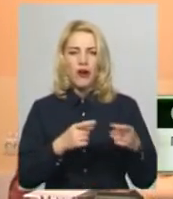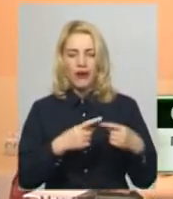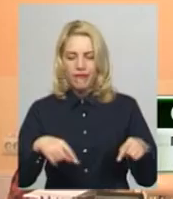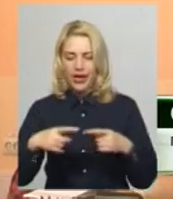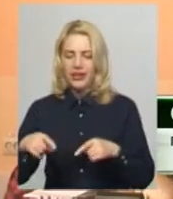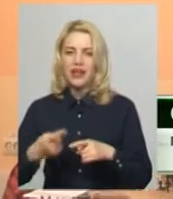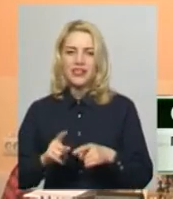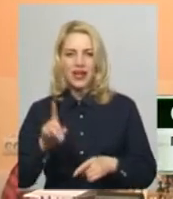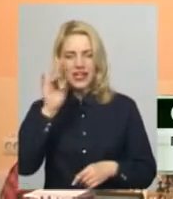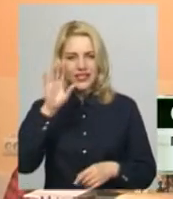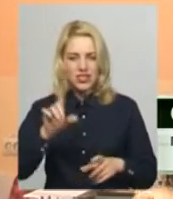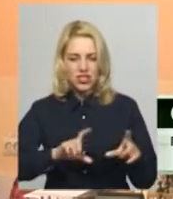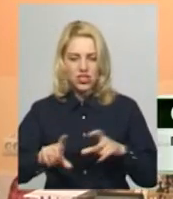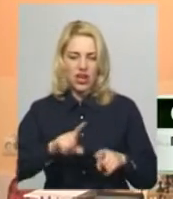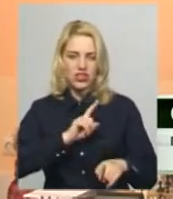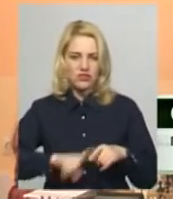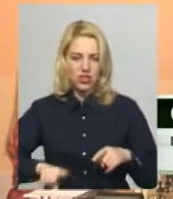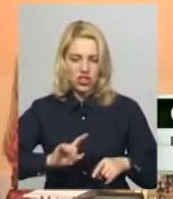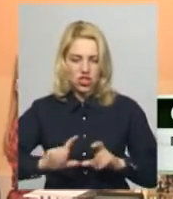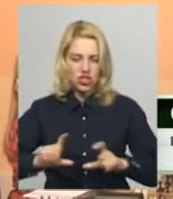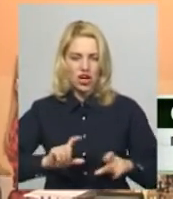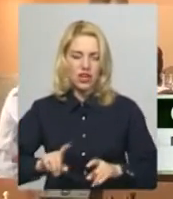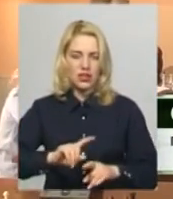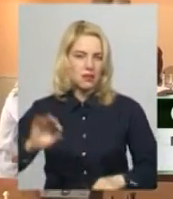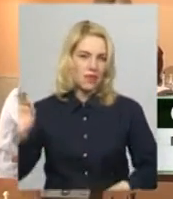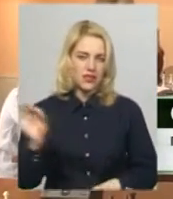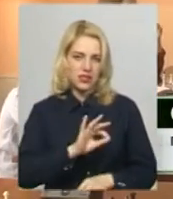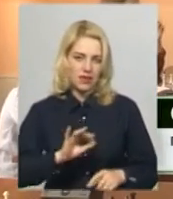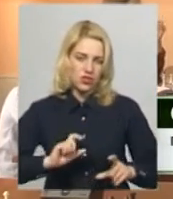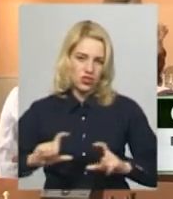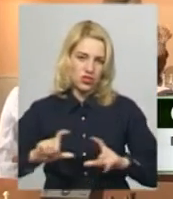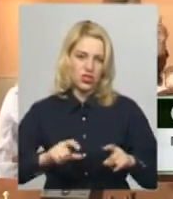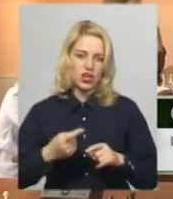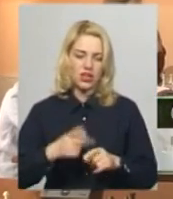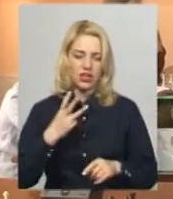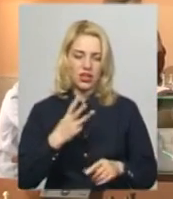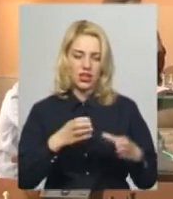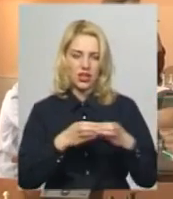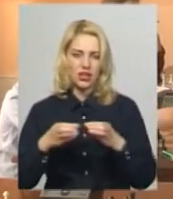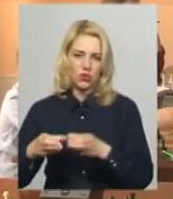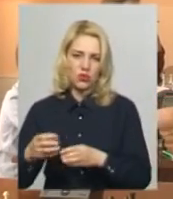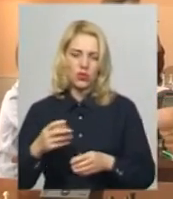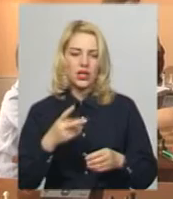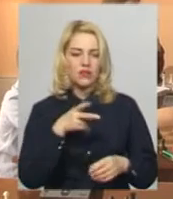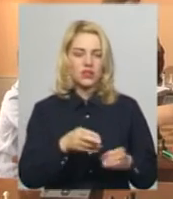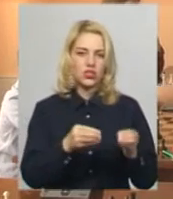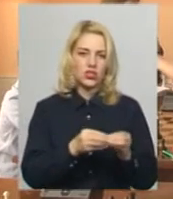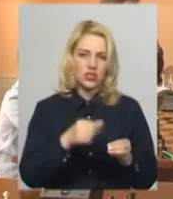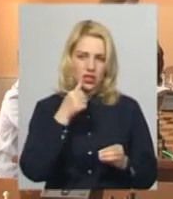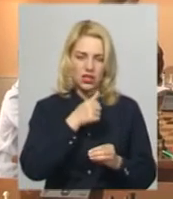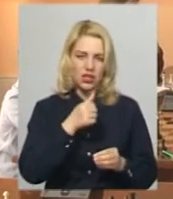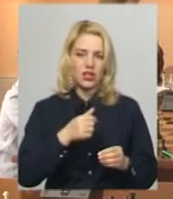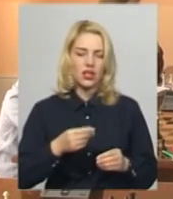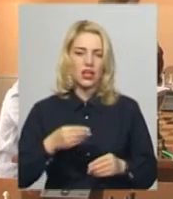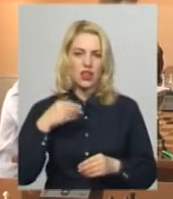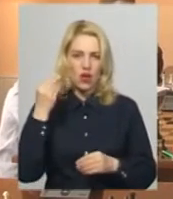це класичні шахи, швидкі шахи і блискавічні шахи. Три категорії – це 2010 рік народження та молодші,